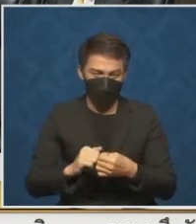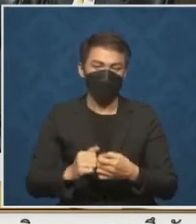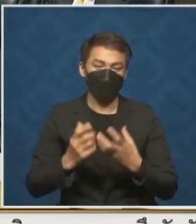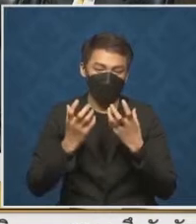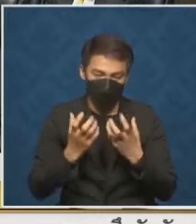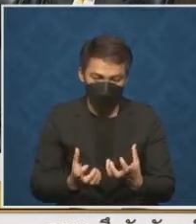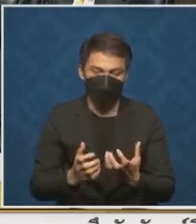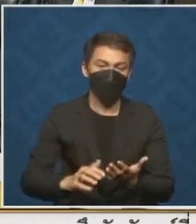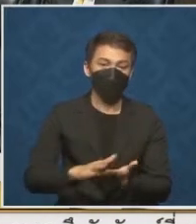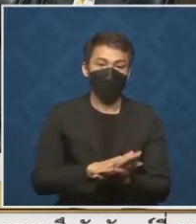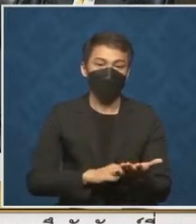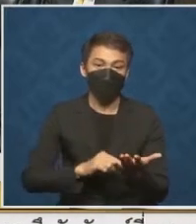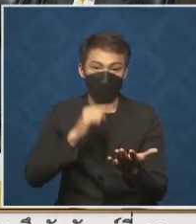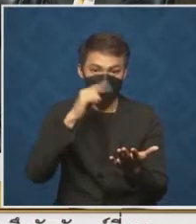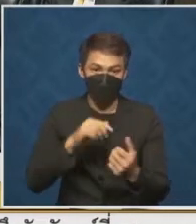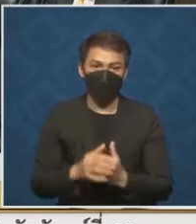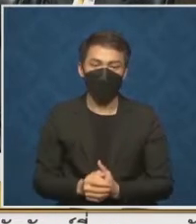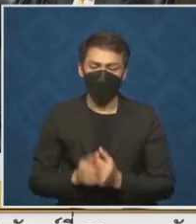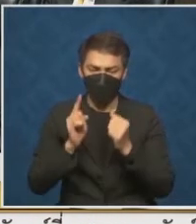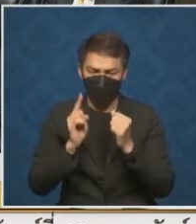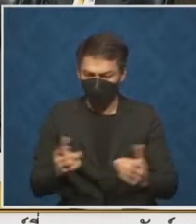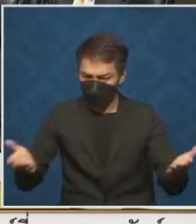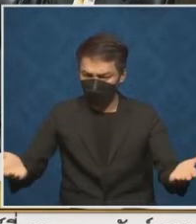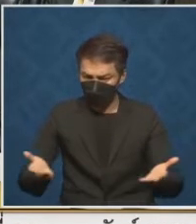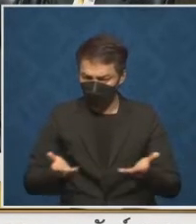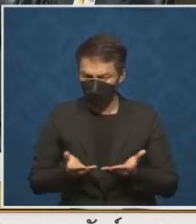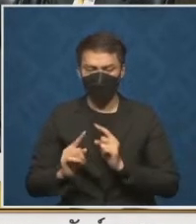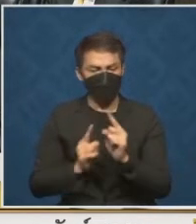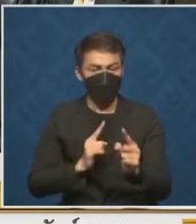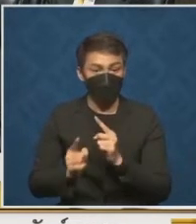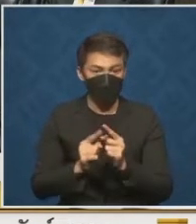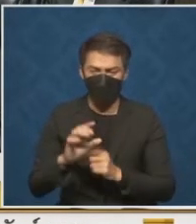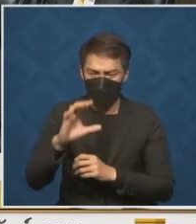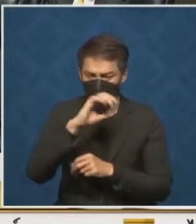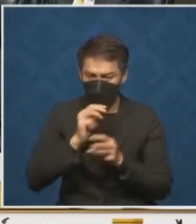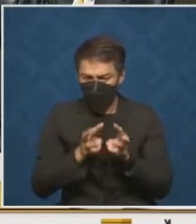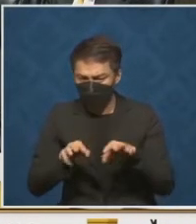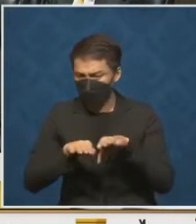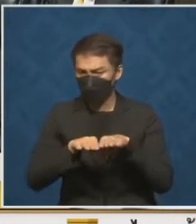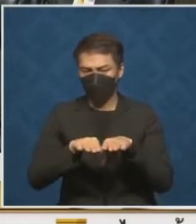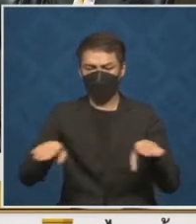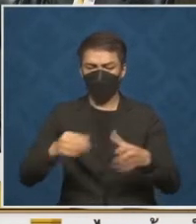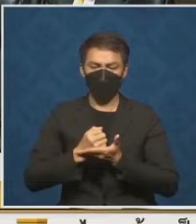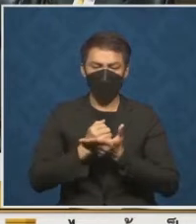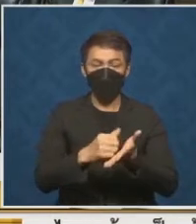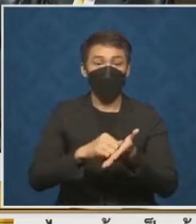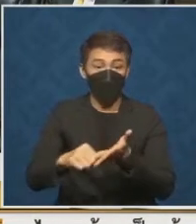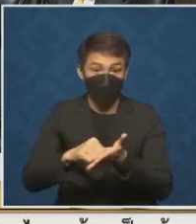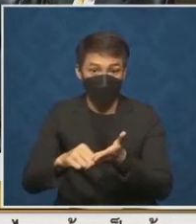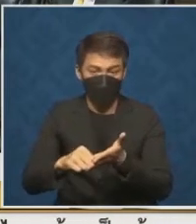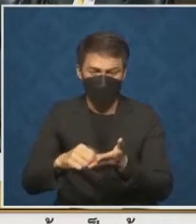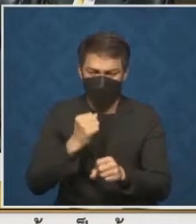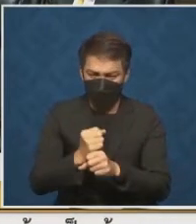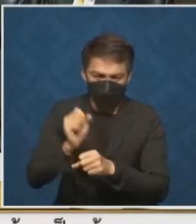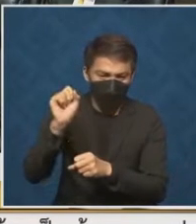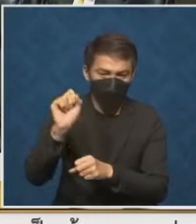ที่จะต้องมีการระดมความคิดเห็นและหามาตรการเพื่อจะแก้ปัญหาดังกล่าวให้ลุล่วงไปอย่าง